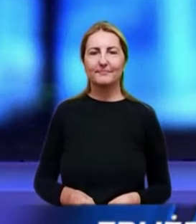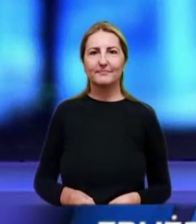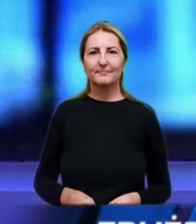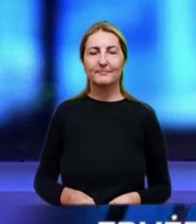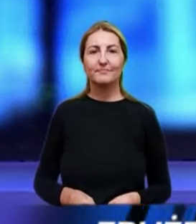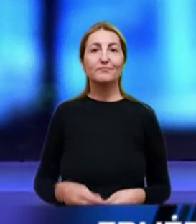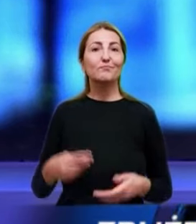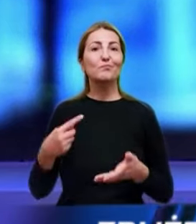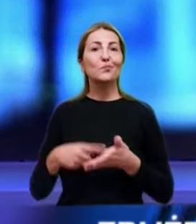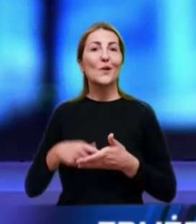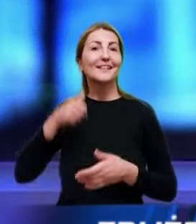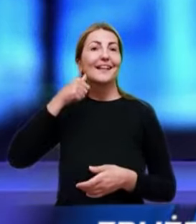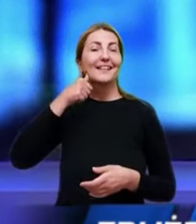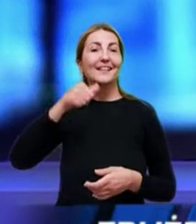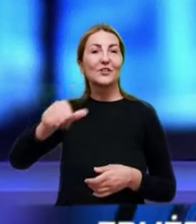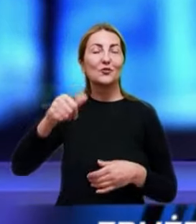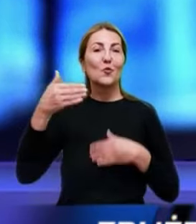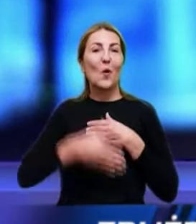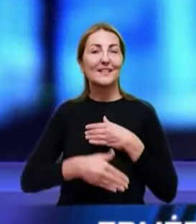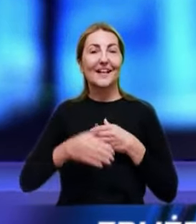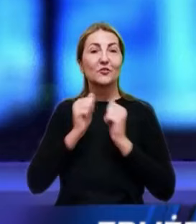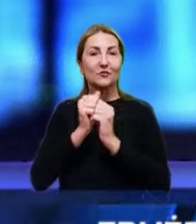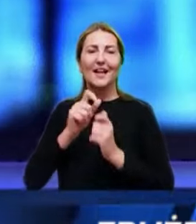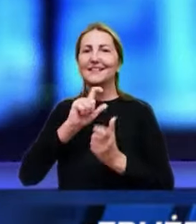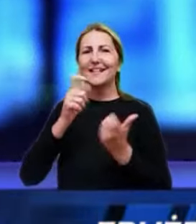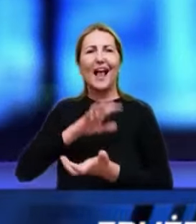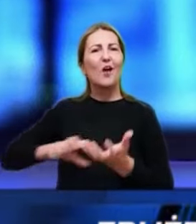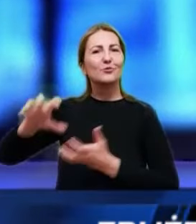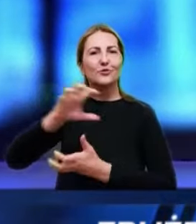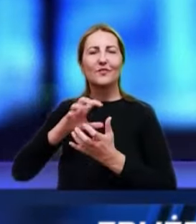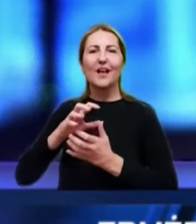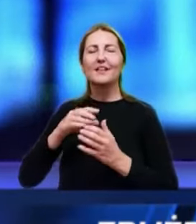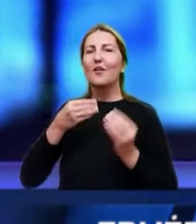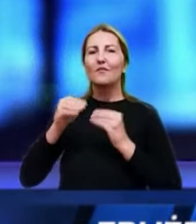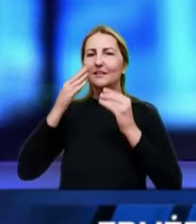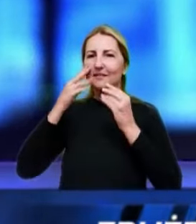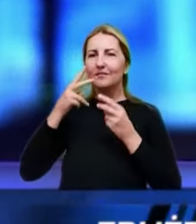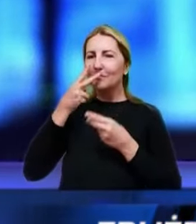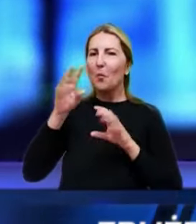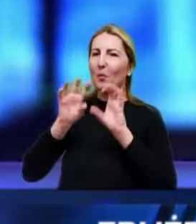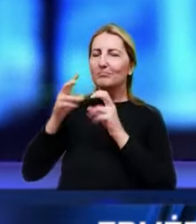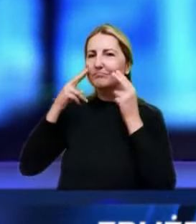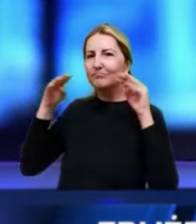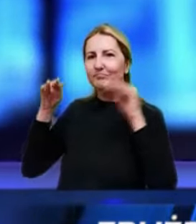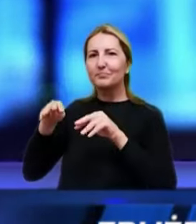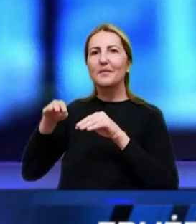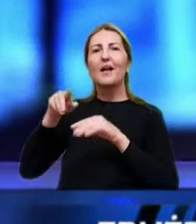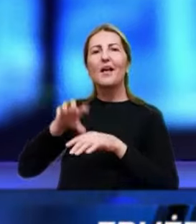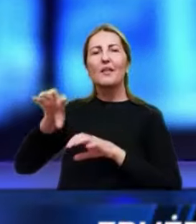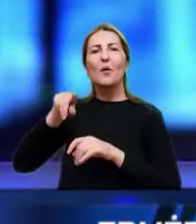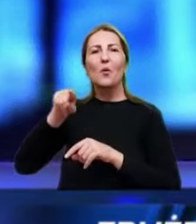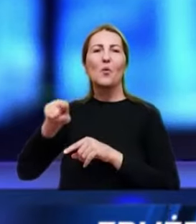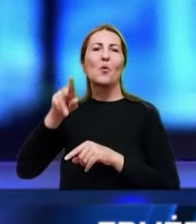Ostatni tydzień września to czas, kiedy na całym świecie szczególną uwagę poświęca się osobom głuchym z uszczerbkami słuchu, a także